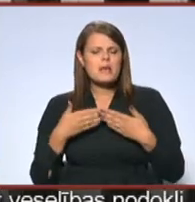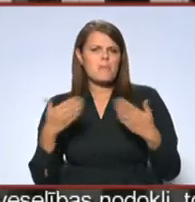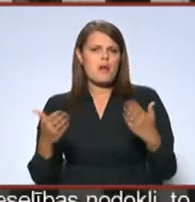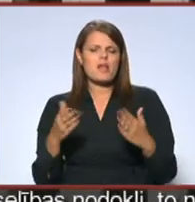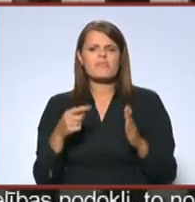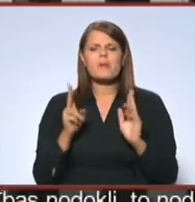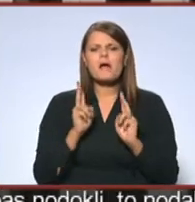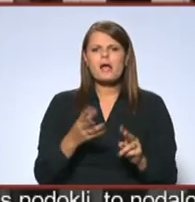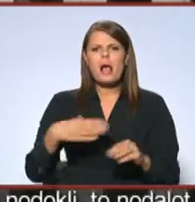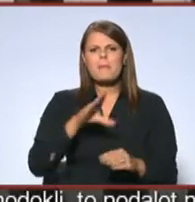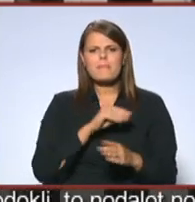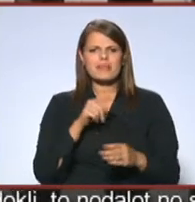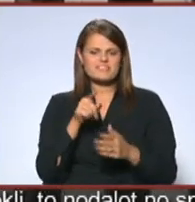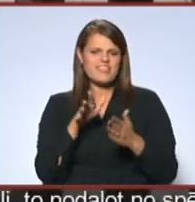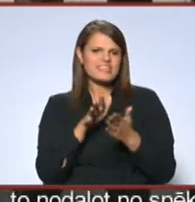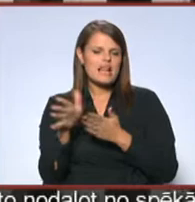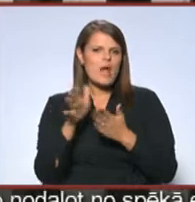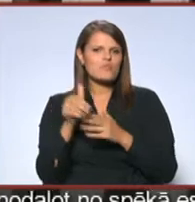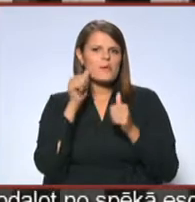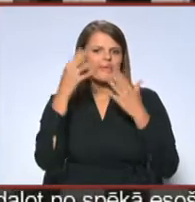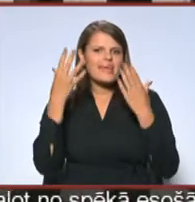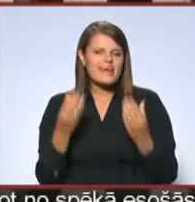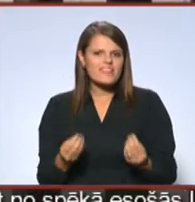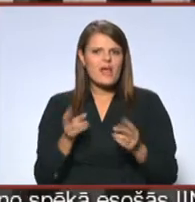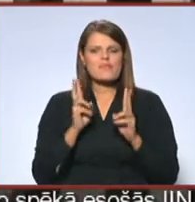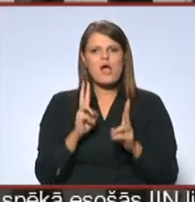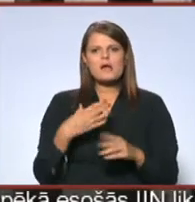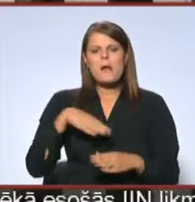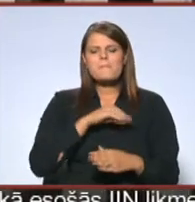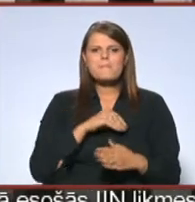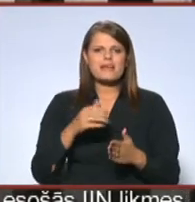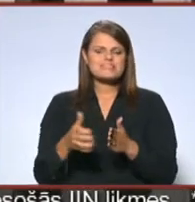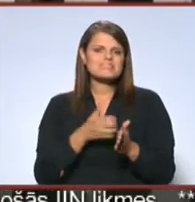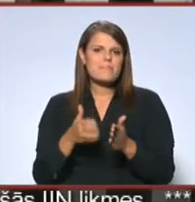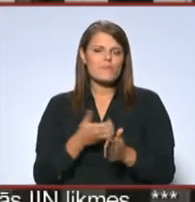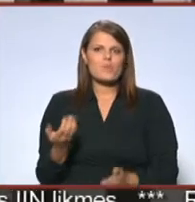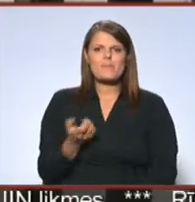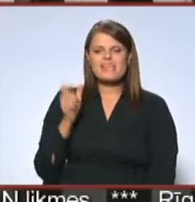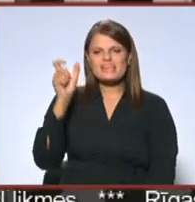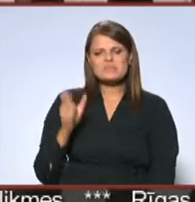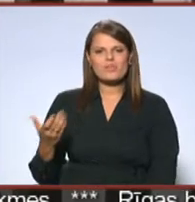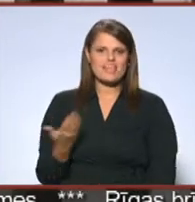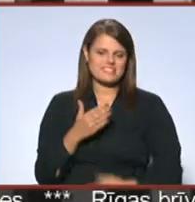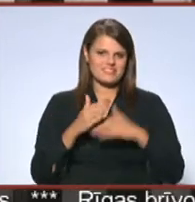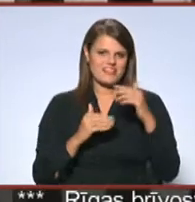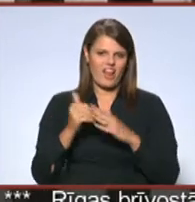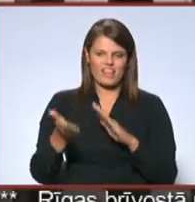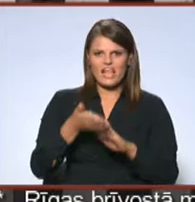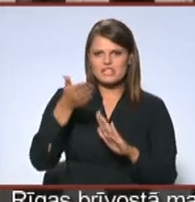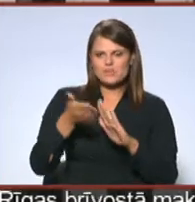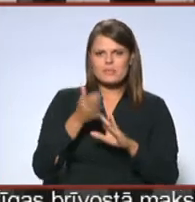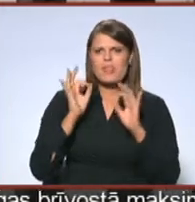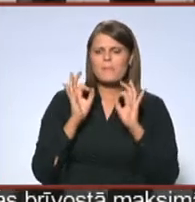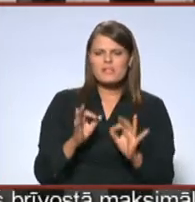un kā mēs viņas lietojam ikdienā kā mēs viņas izmantojam iedzīvotāju dzīves kvalitātes uzlabošanai